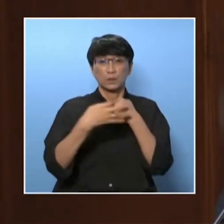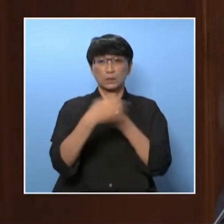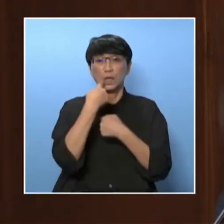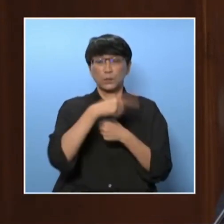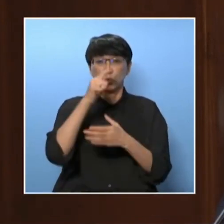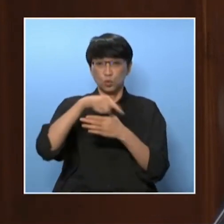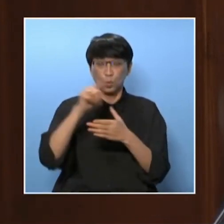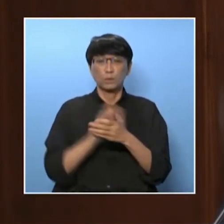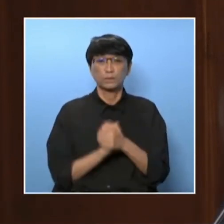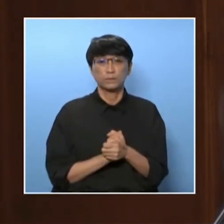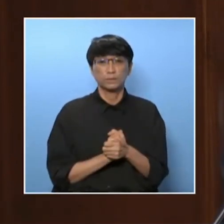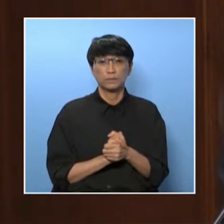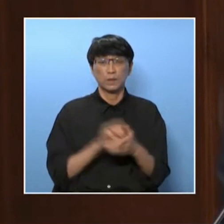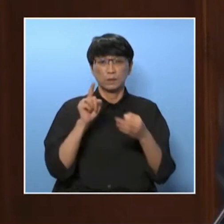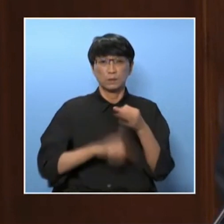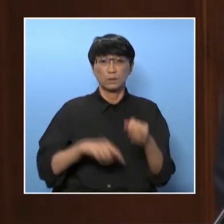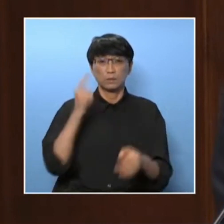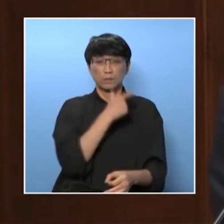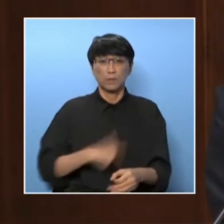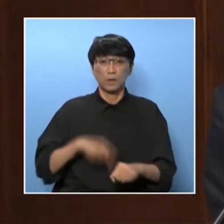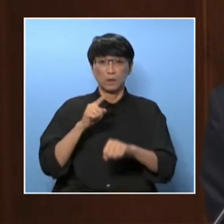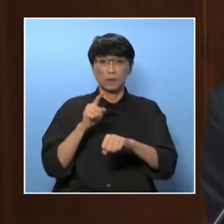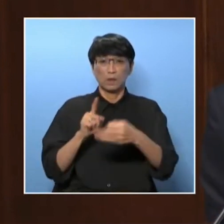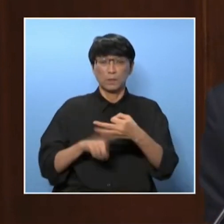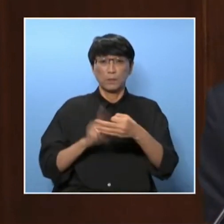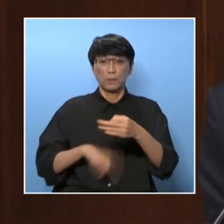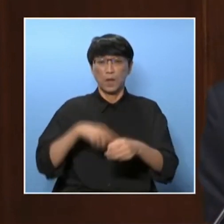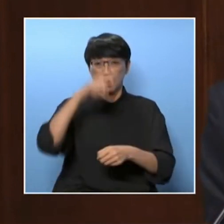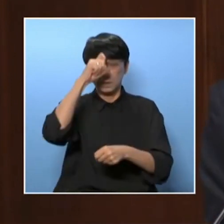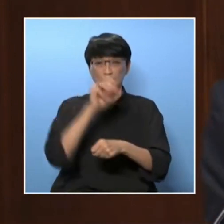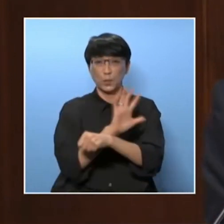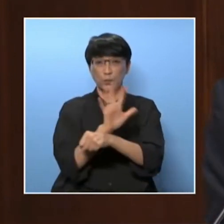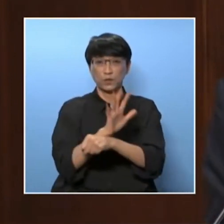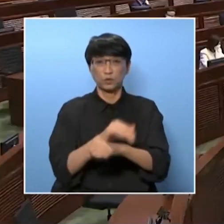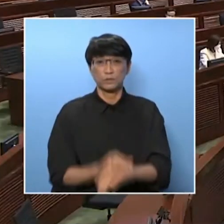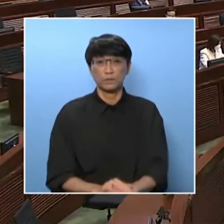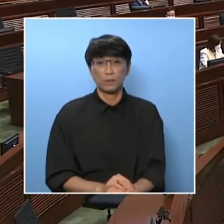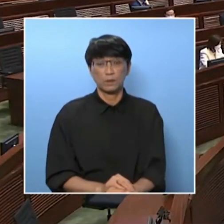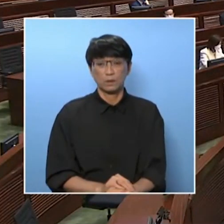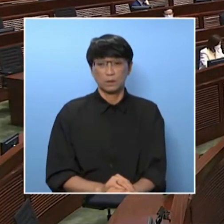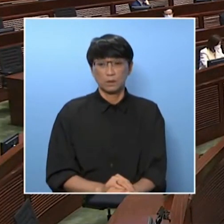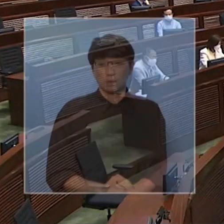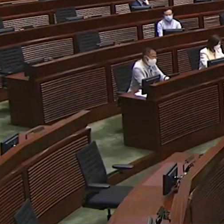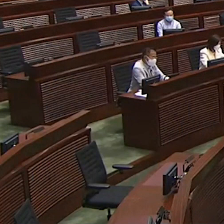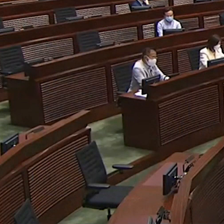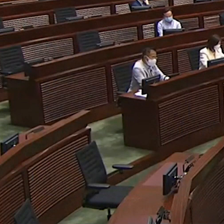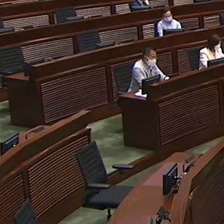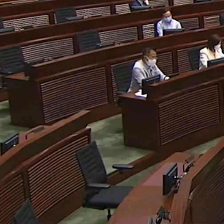讀並通過。廖長江議員要求點名表決，點票鐘響5分鐘。